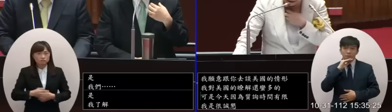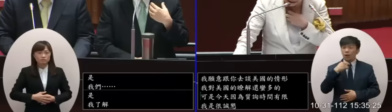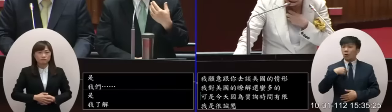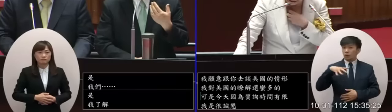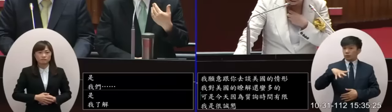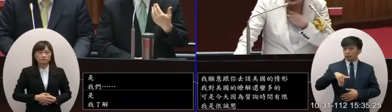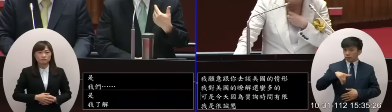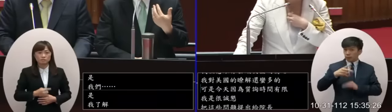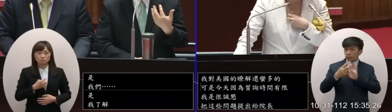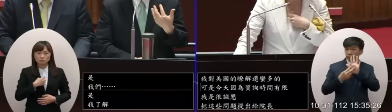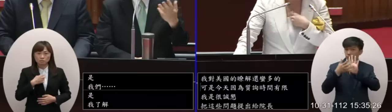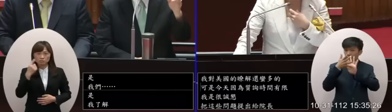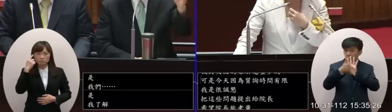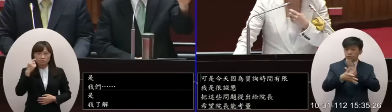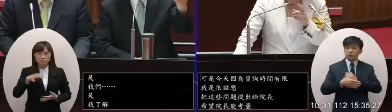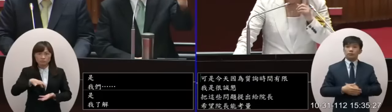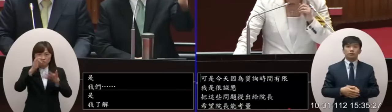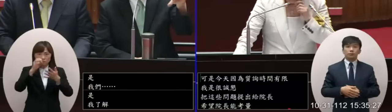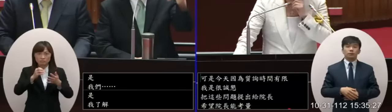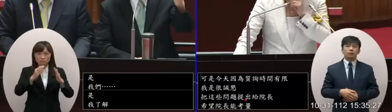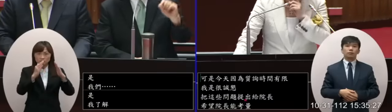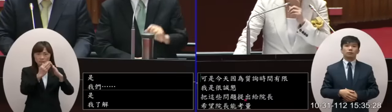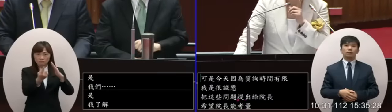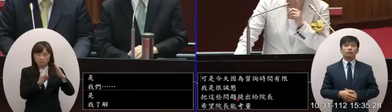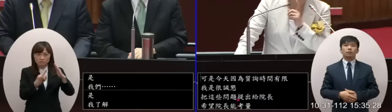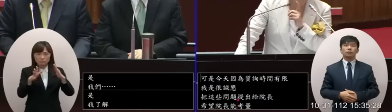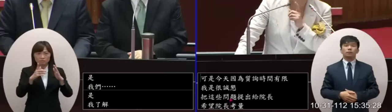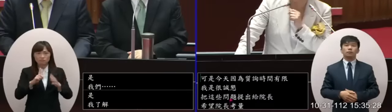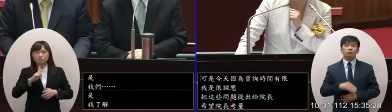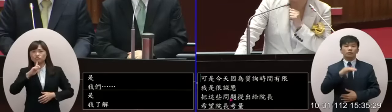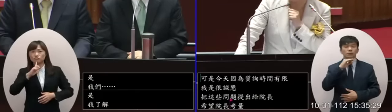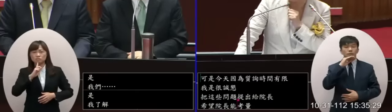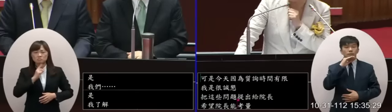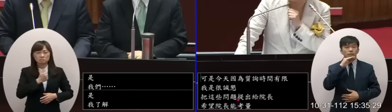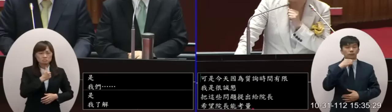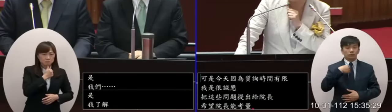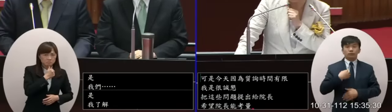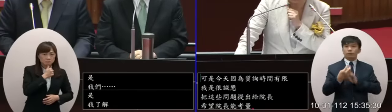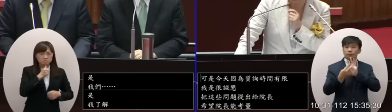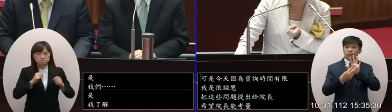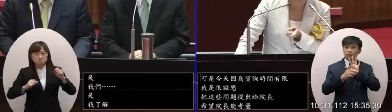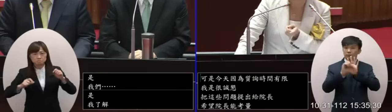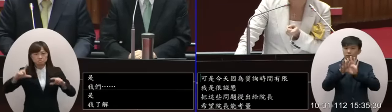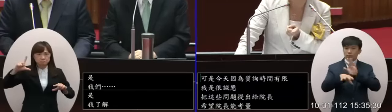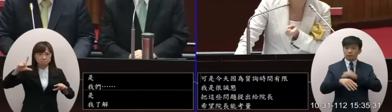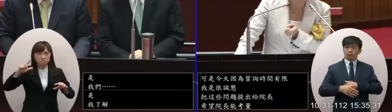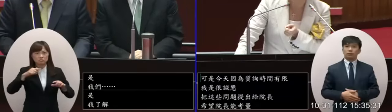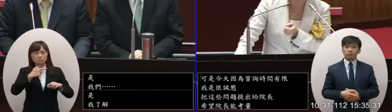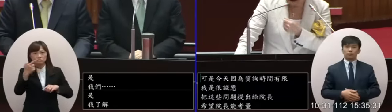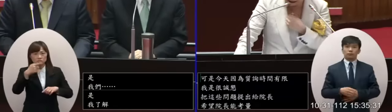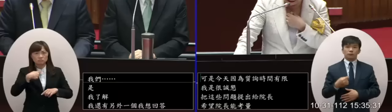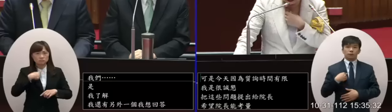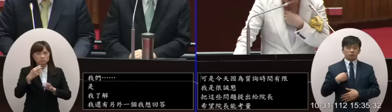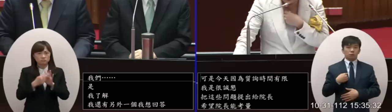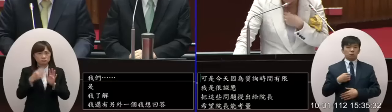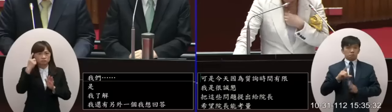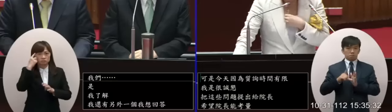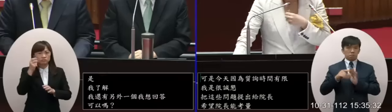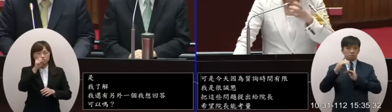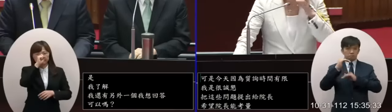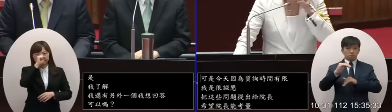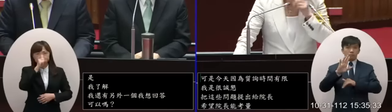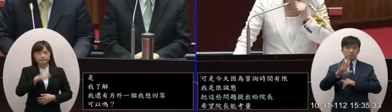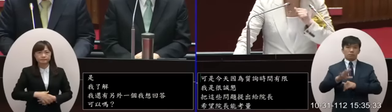讲，我先讲。 我讲那个每户，你说这贫富差距大的部分。 你先让我讲，你先让我讲一下，因为我有质询的时间，好不